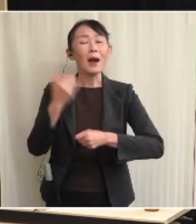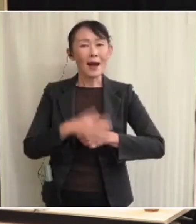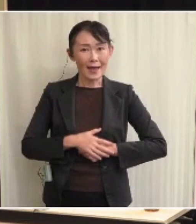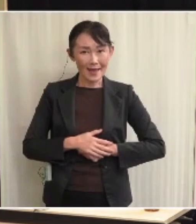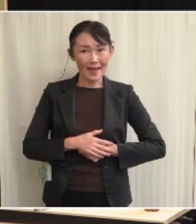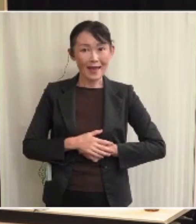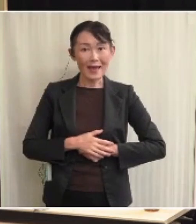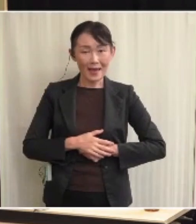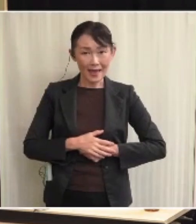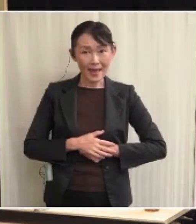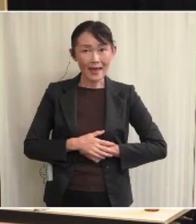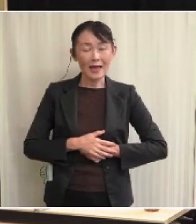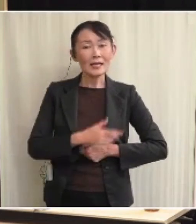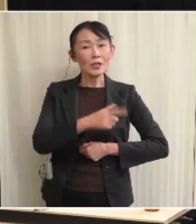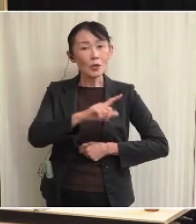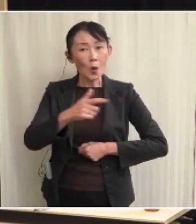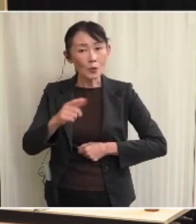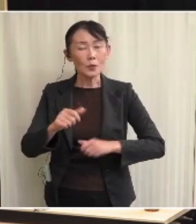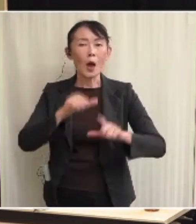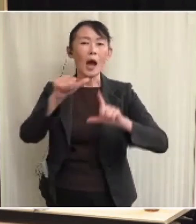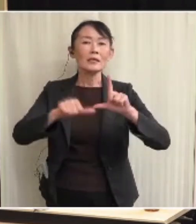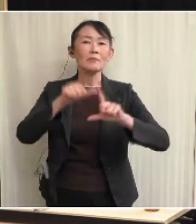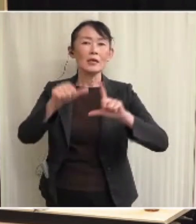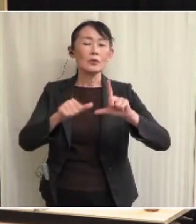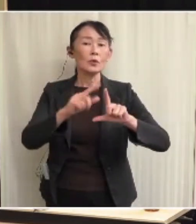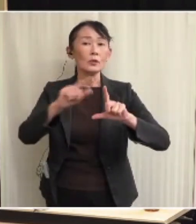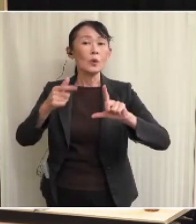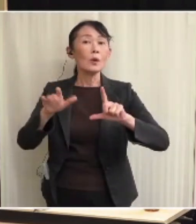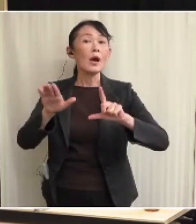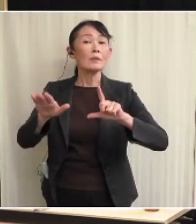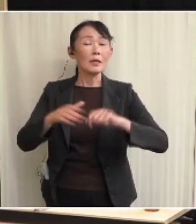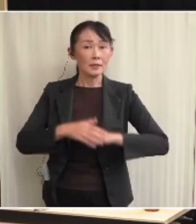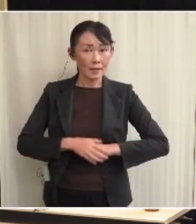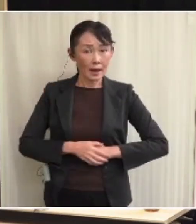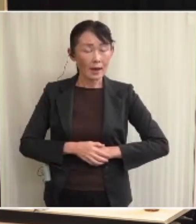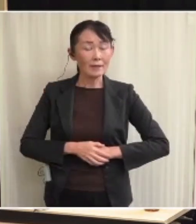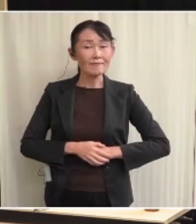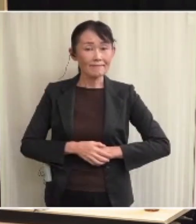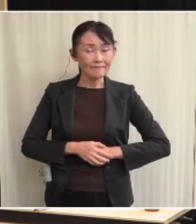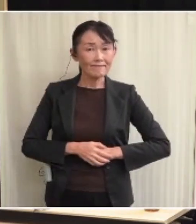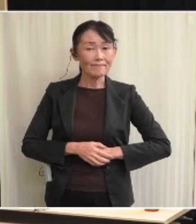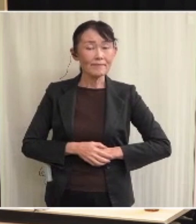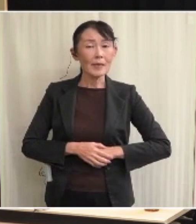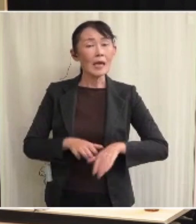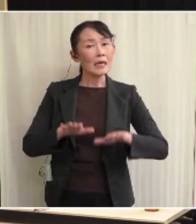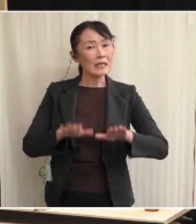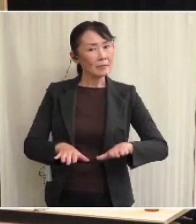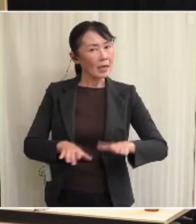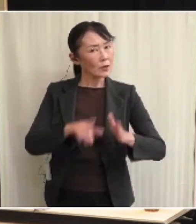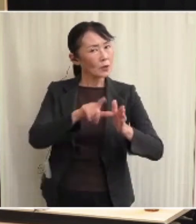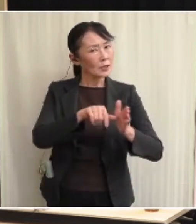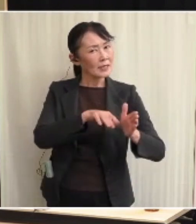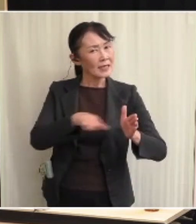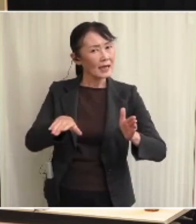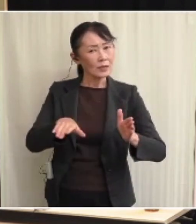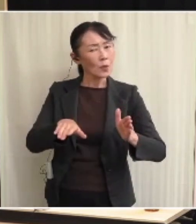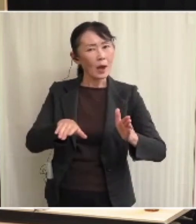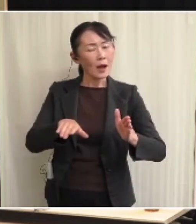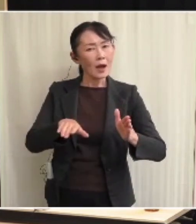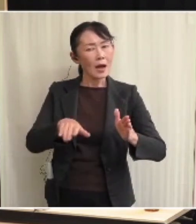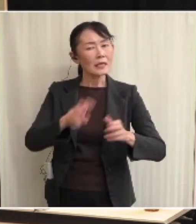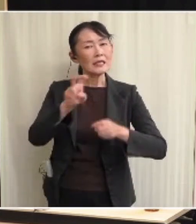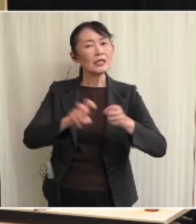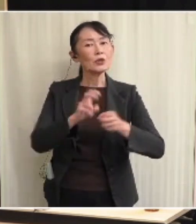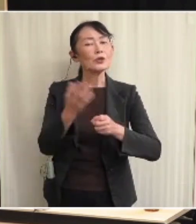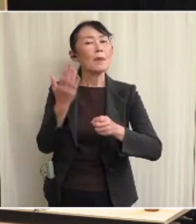ーションというジャンルが当然ございまして、まあ今の時代とは多分ね随分違うと思うんです